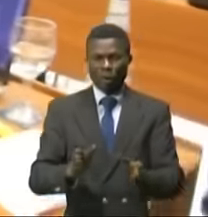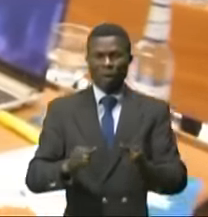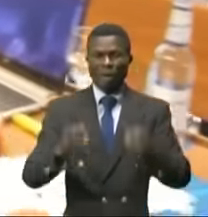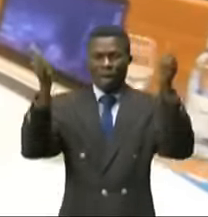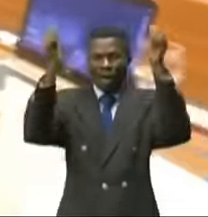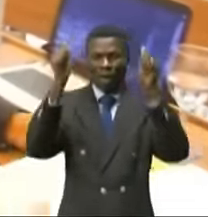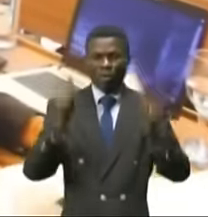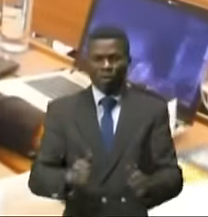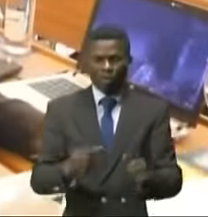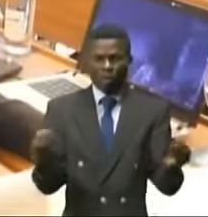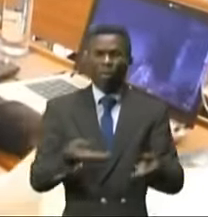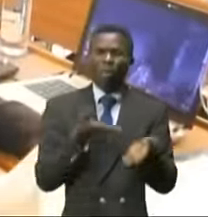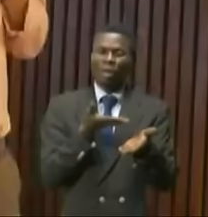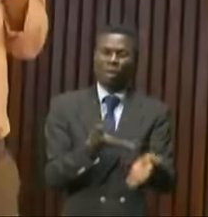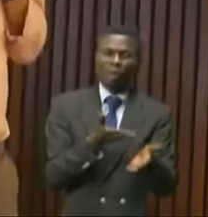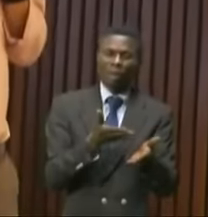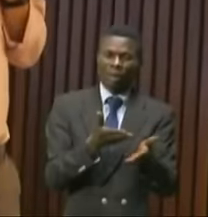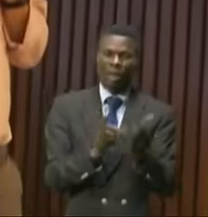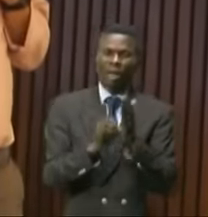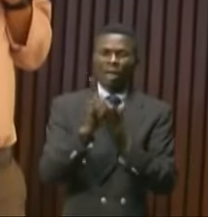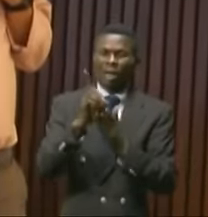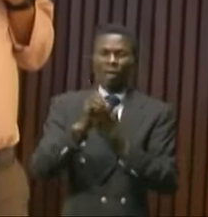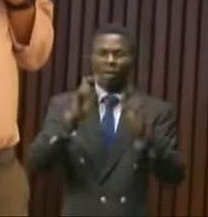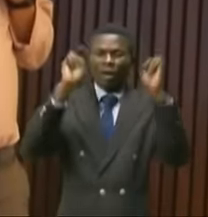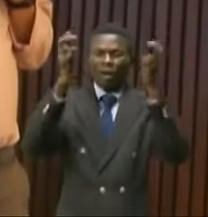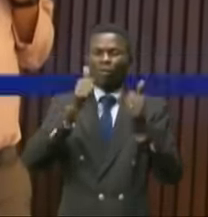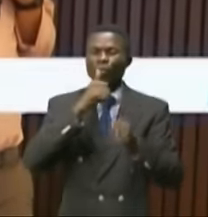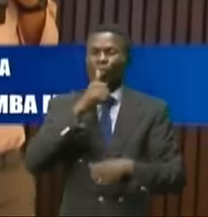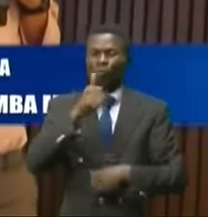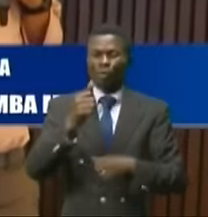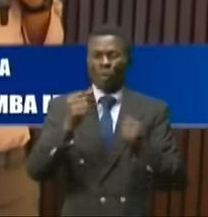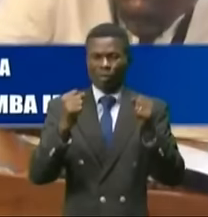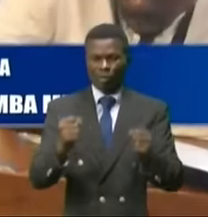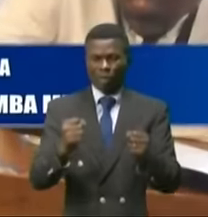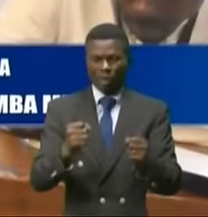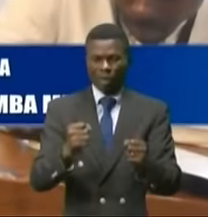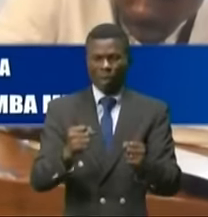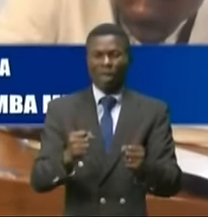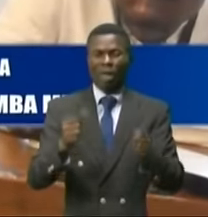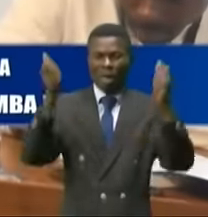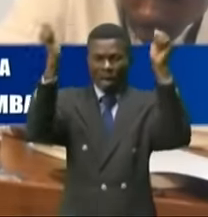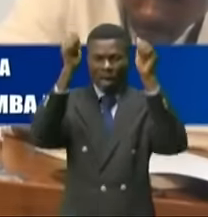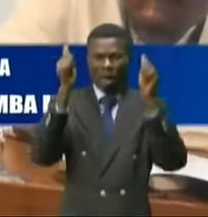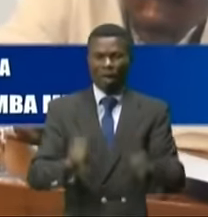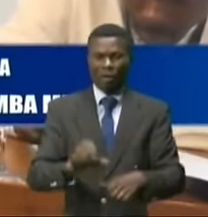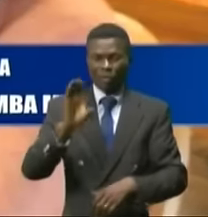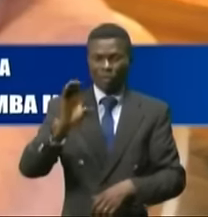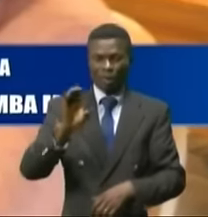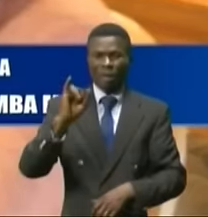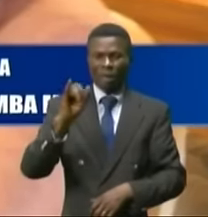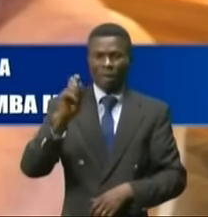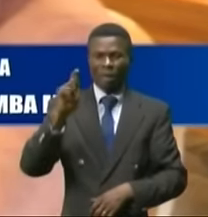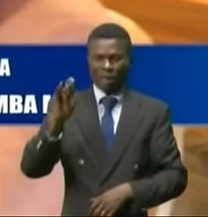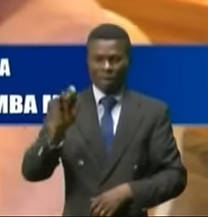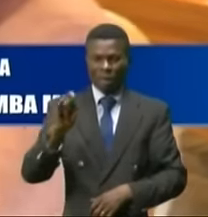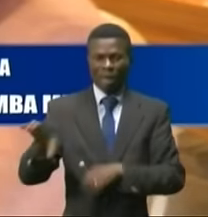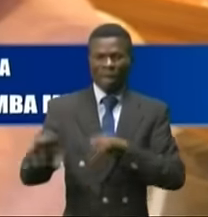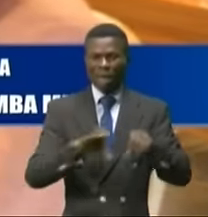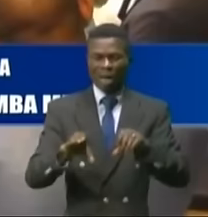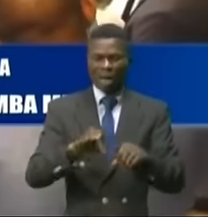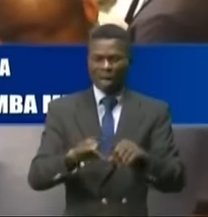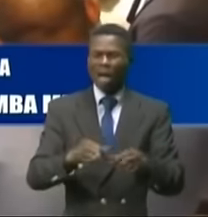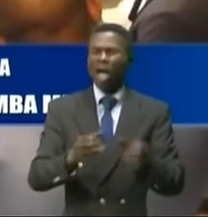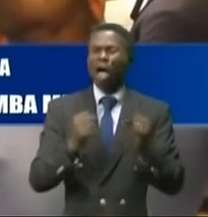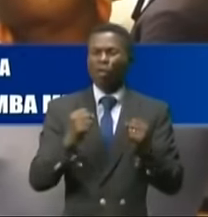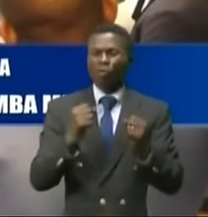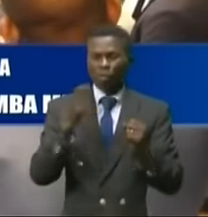africaines afin de favoriser un développement urbain durable, ce qui laisse à croire que Africa City Lab demeure un acteur incontournable